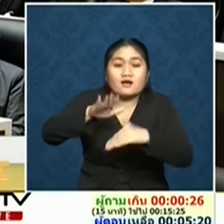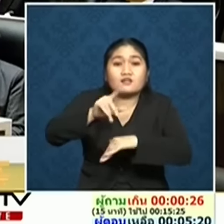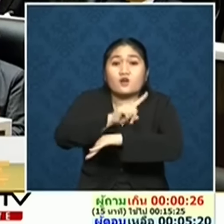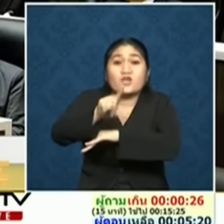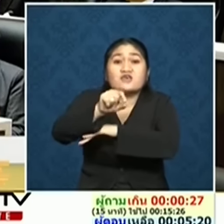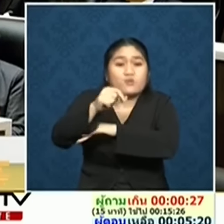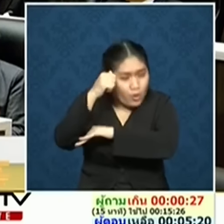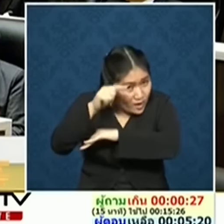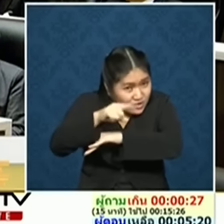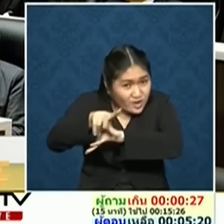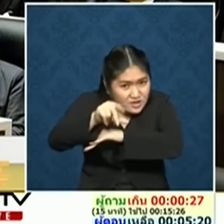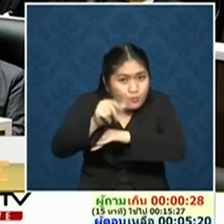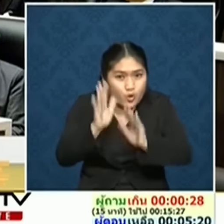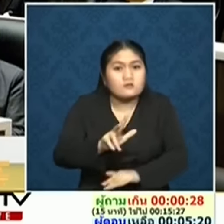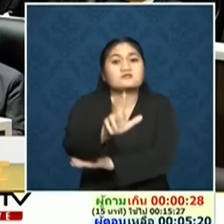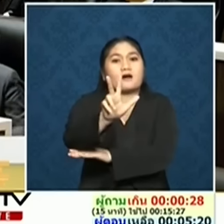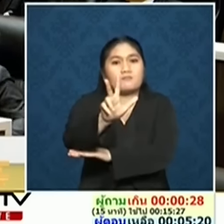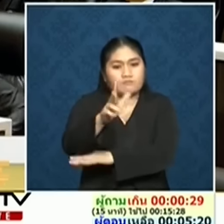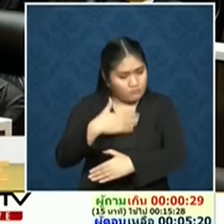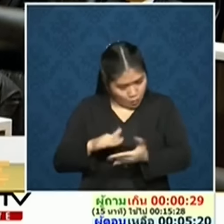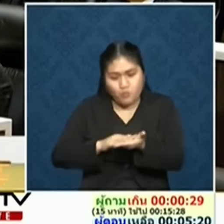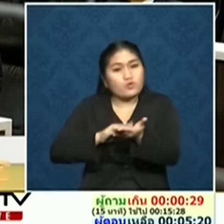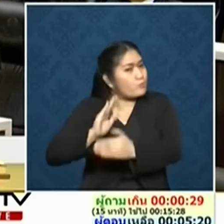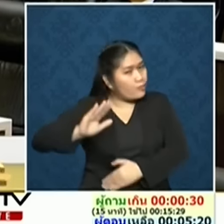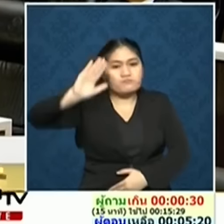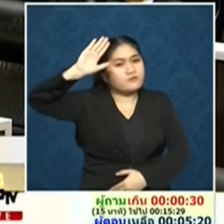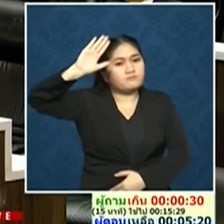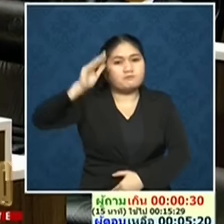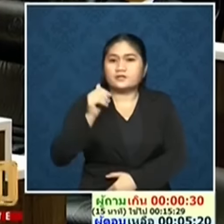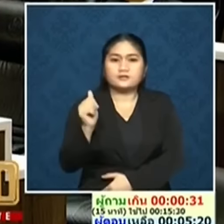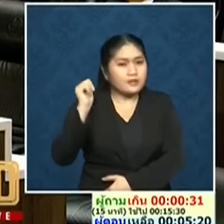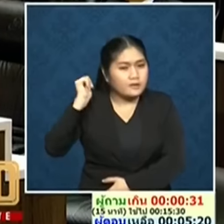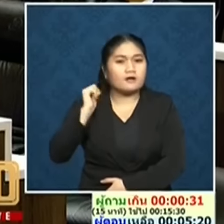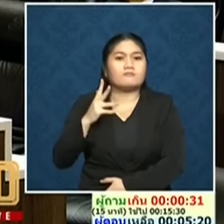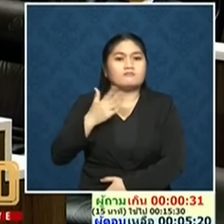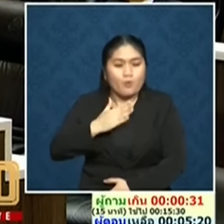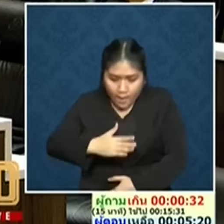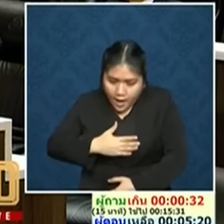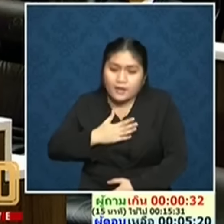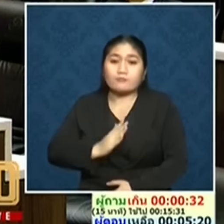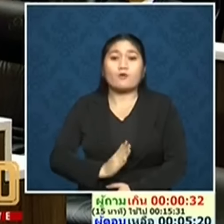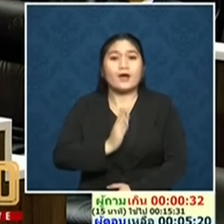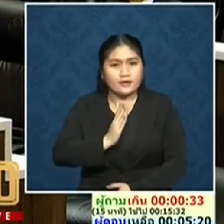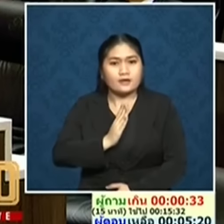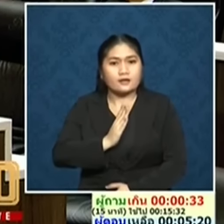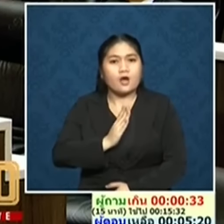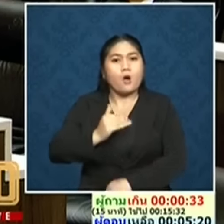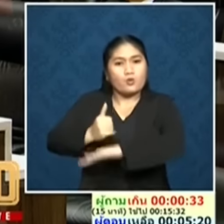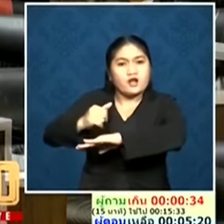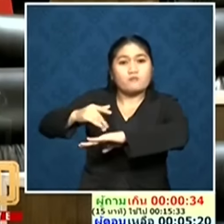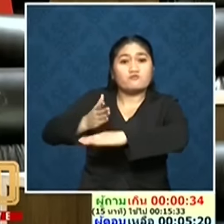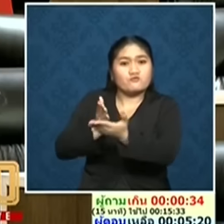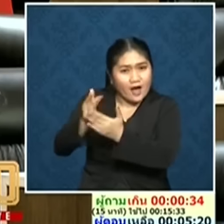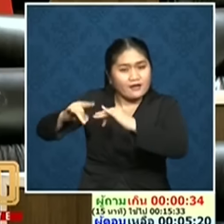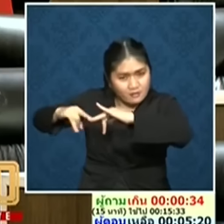ผมยังยกมือยืนขึ้นยกมือพ้นศีรษะเหมือนเดิมผมให้เกียรติท่านประธานให้เกียรติท่านผู้นำฝ่ายค้านที่สุดแล้ว